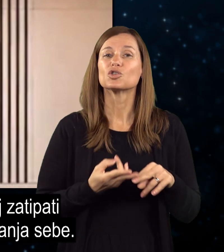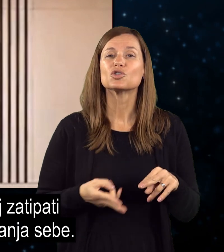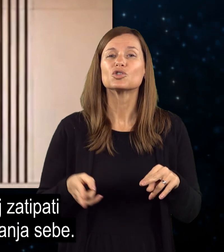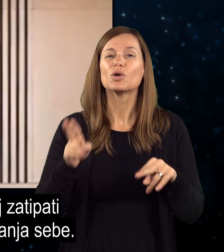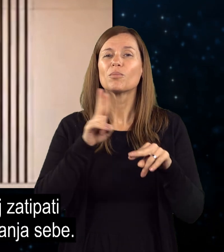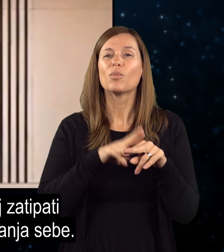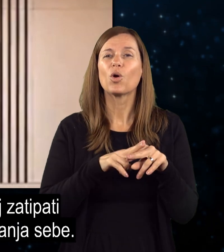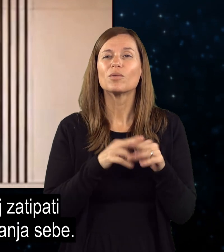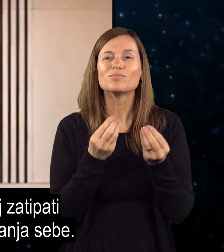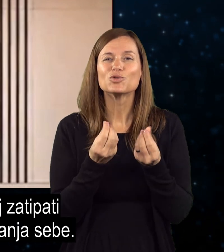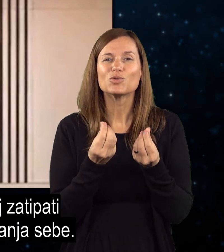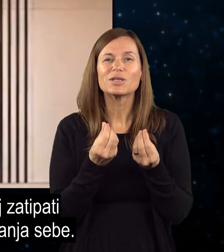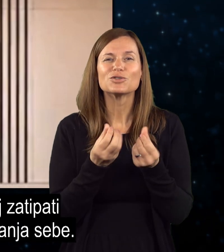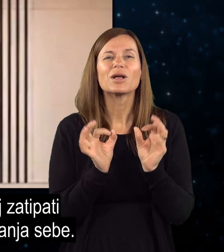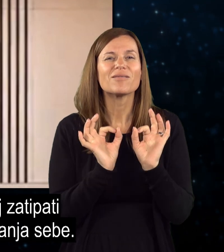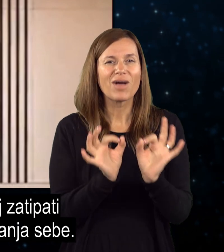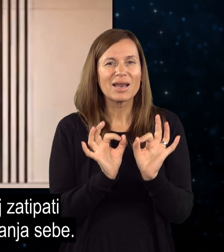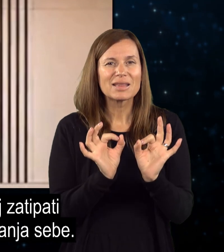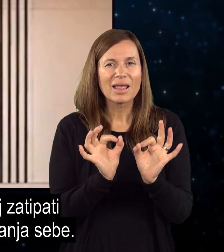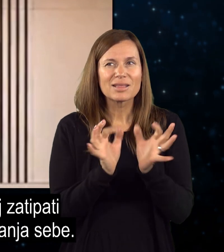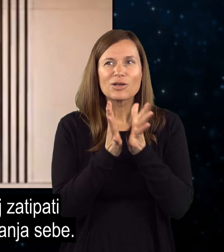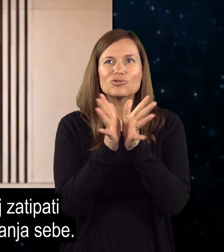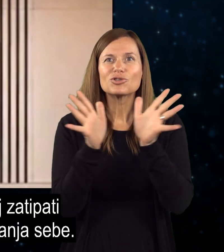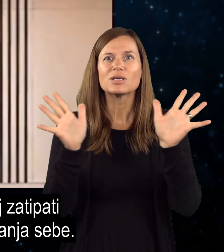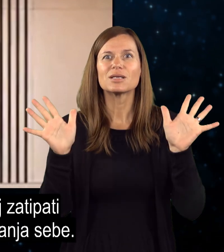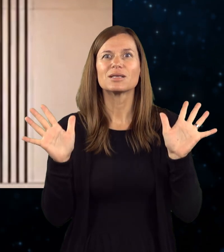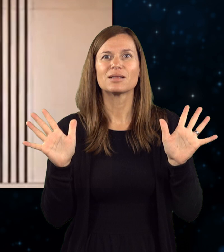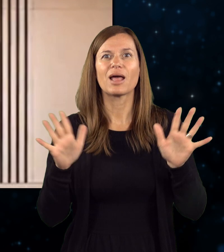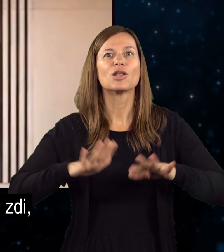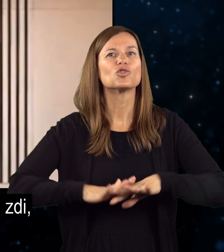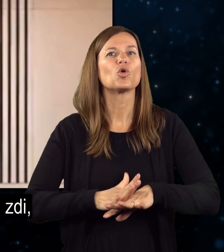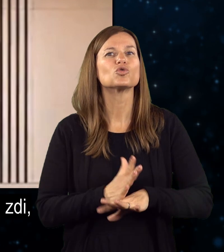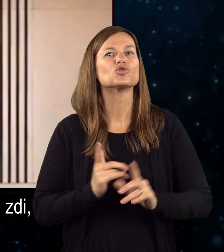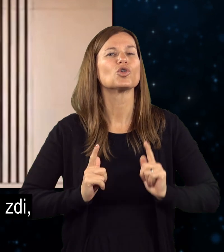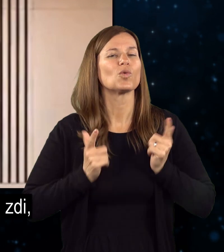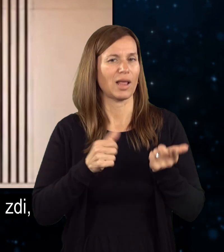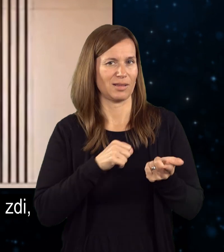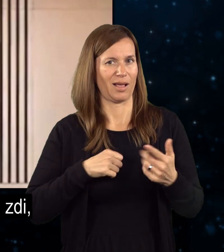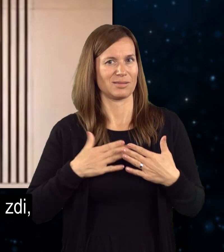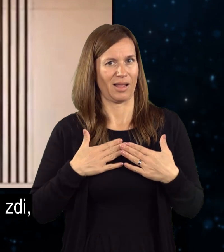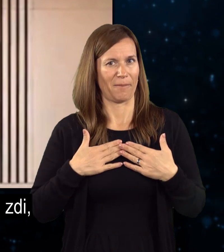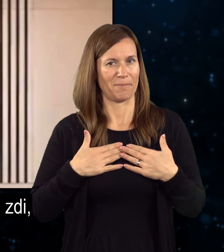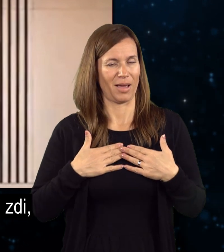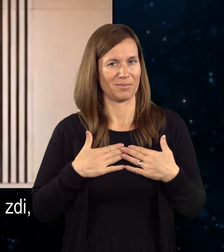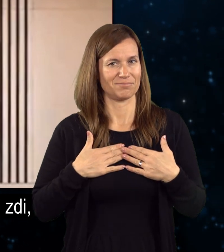bolj zatipati kvaliteto širine doživljanja sebe. In kadarkoli se ti zdi,